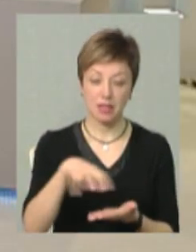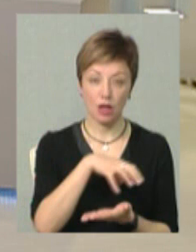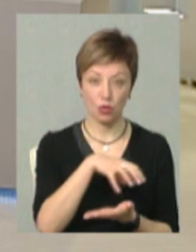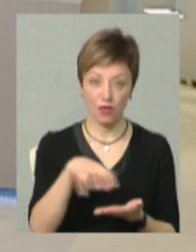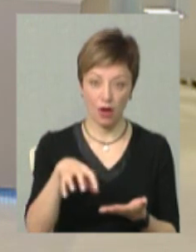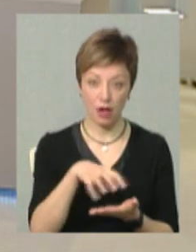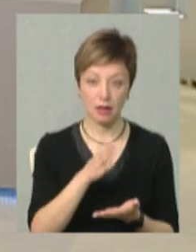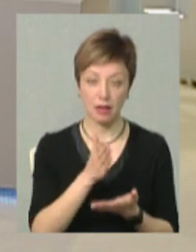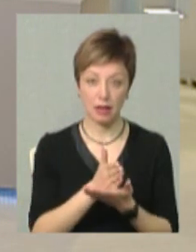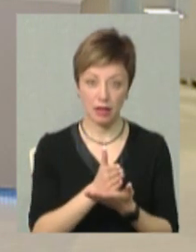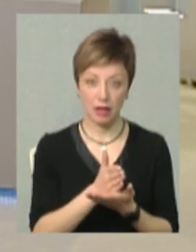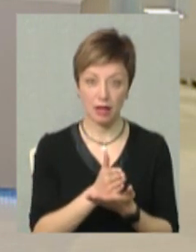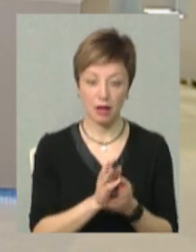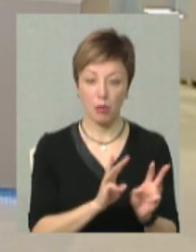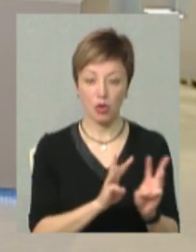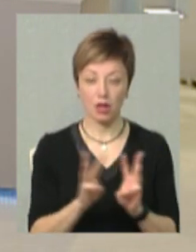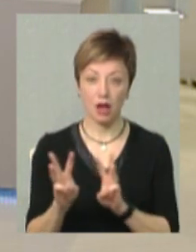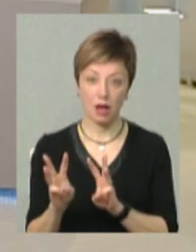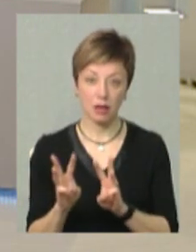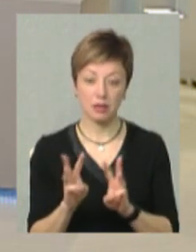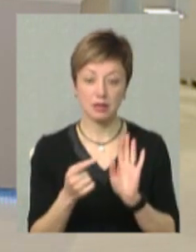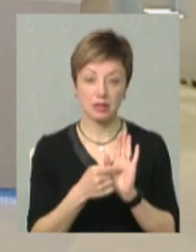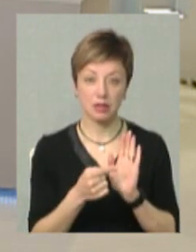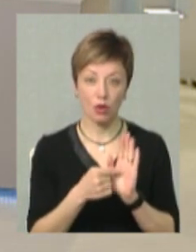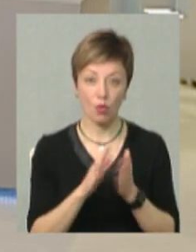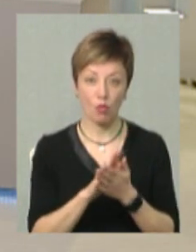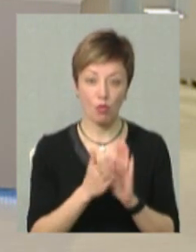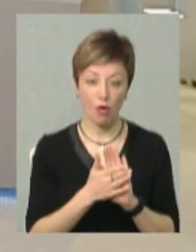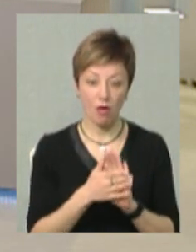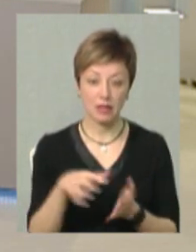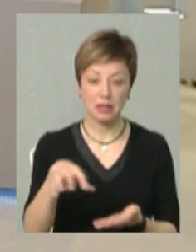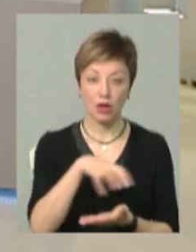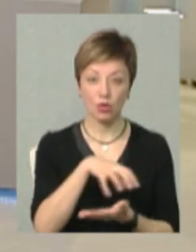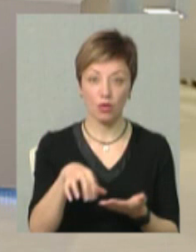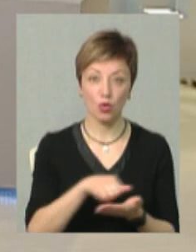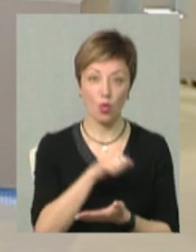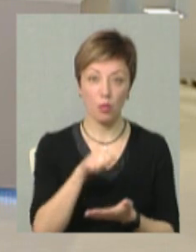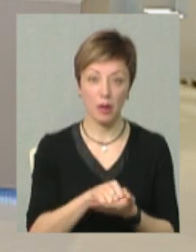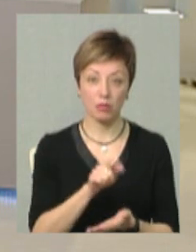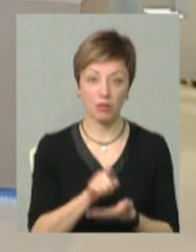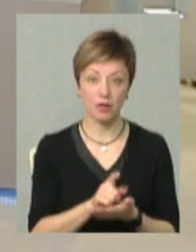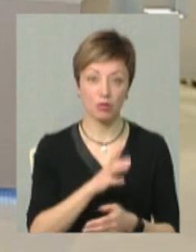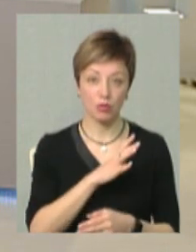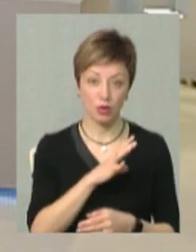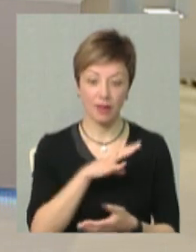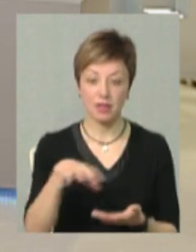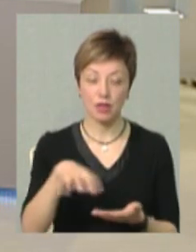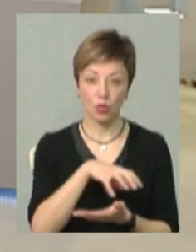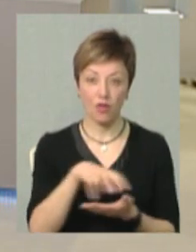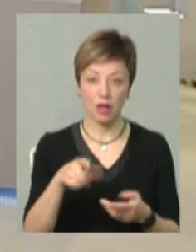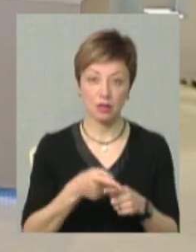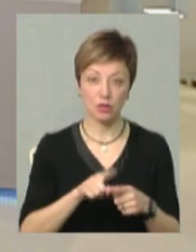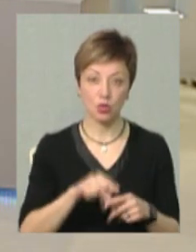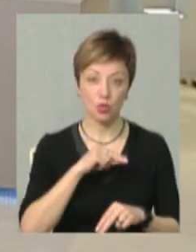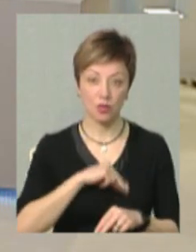відсканувати. Там є визначений на порталі Пенсійного фонду зазначені умови до сканованого документу, які повинні бути. Відсканувати цю